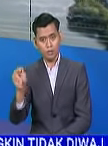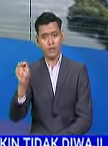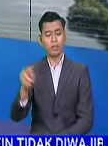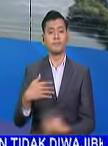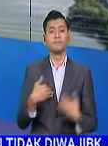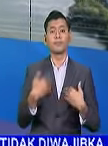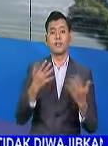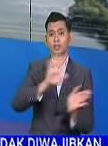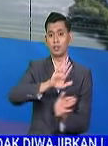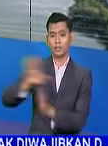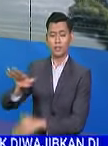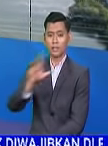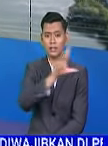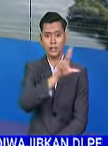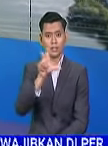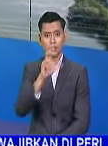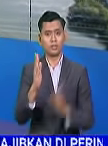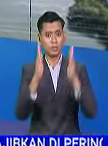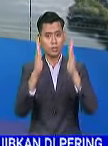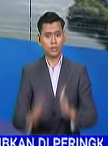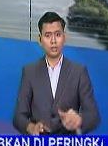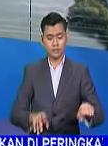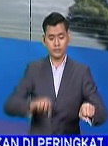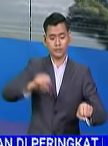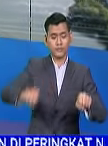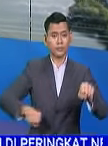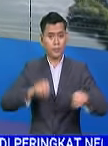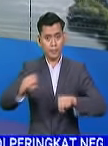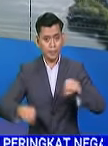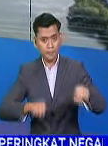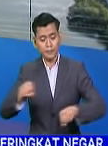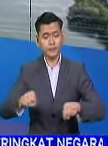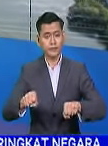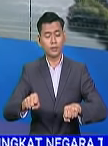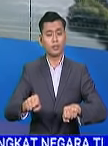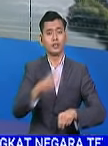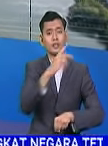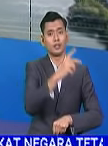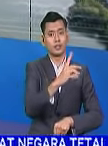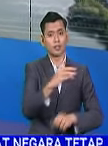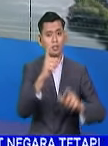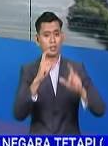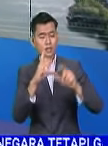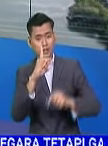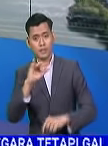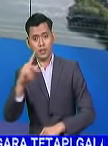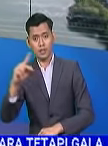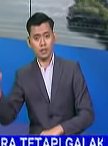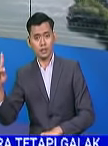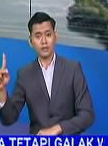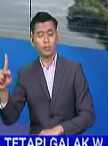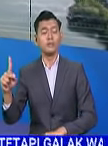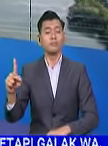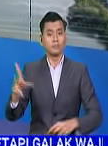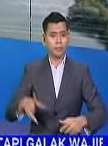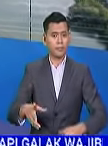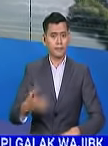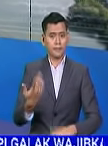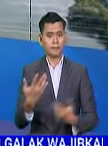peserta menjayakan acara berbasikal anjuran Dewan Bandaraya Kota Kinabalu DBKK pagi tadi. Pelepasan